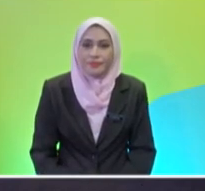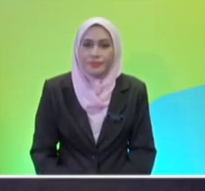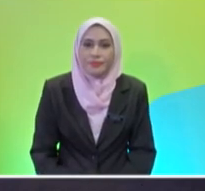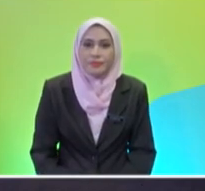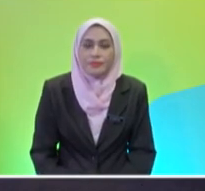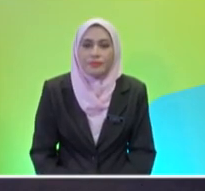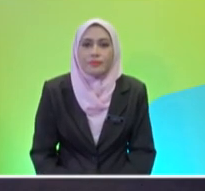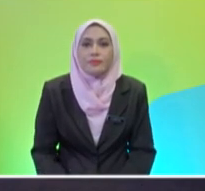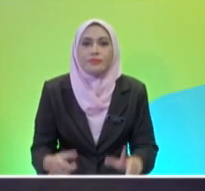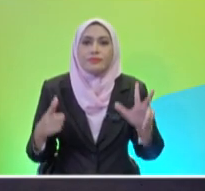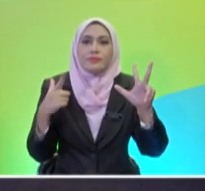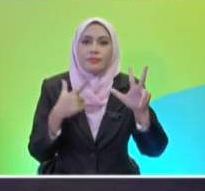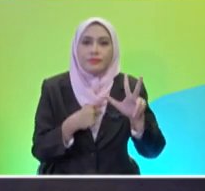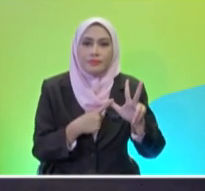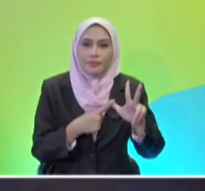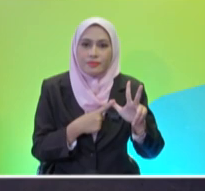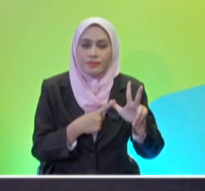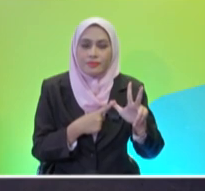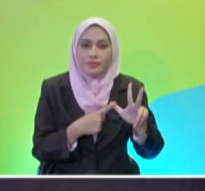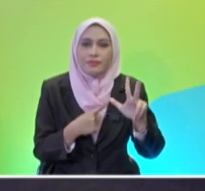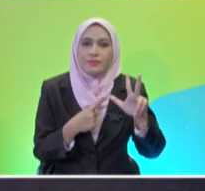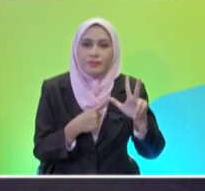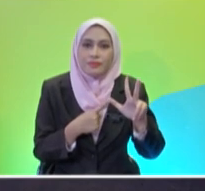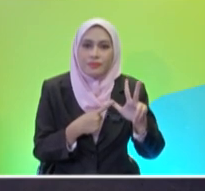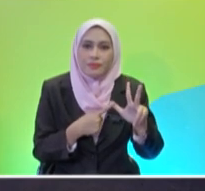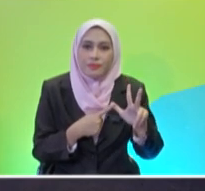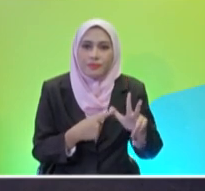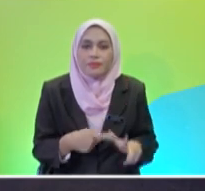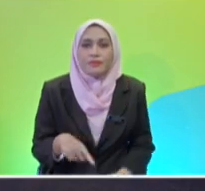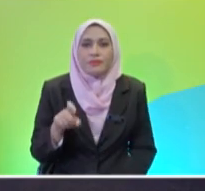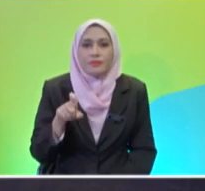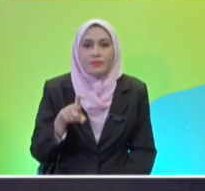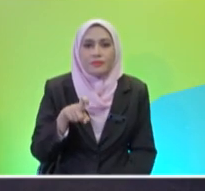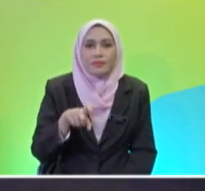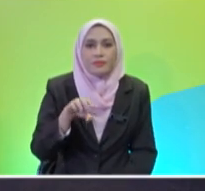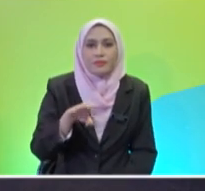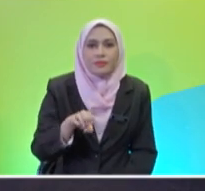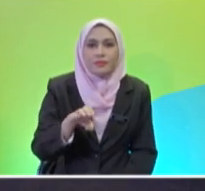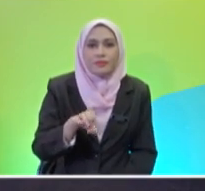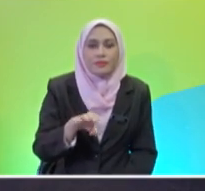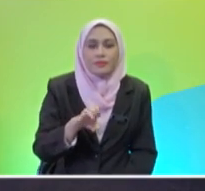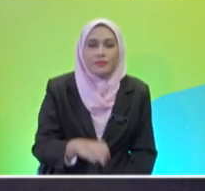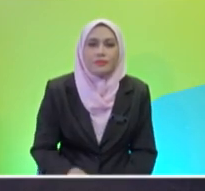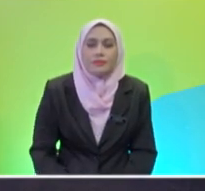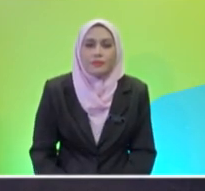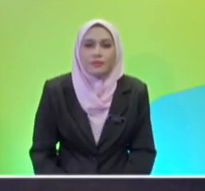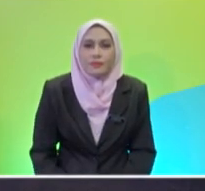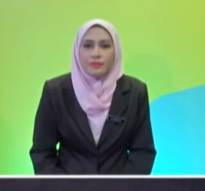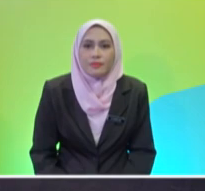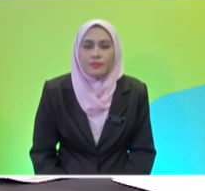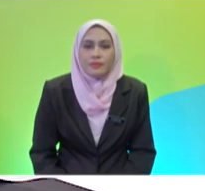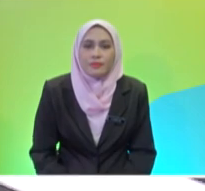So ini yang ke tiga. Yang ketiga kita punya. Okey, saya tolong cikgu ya. Tolong serangga.